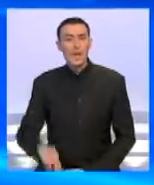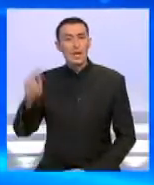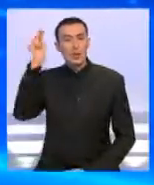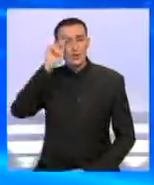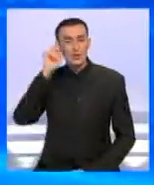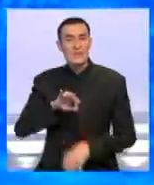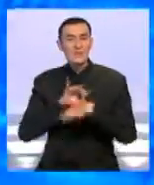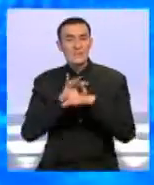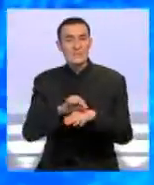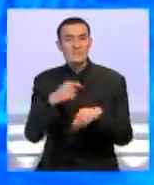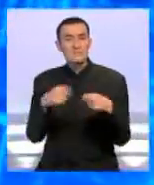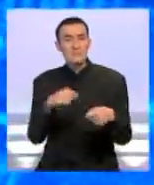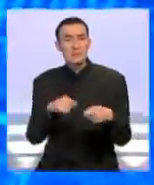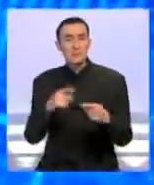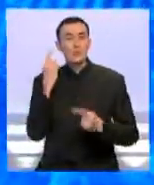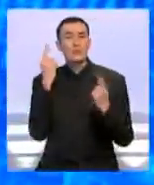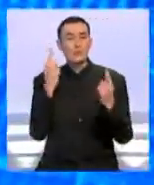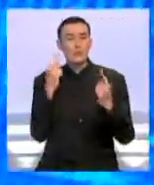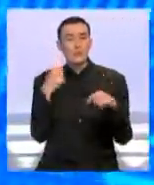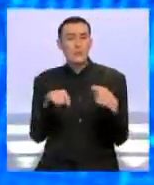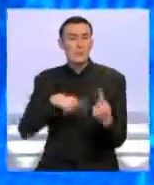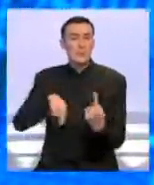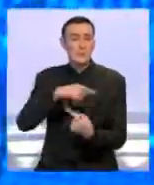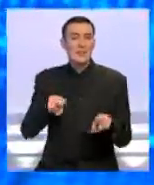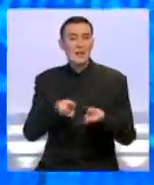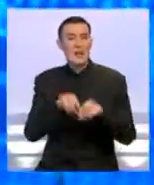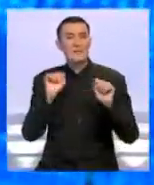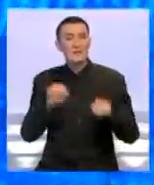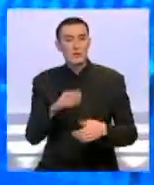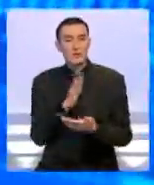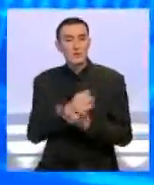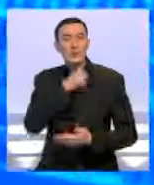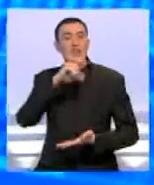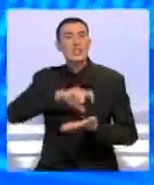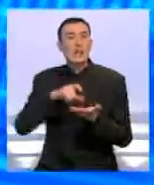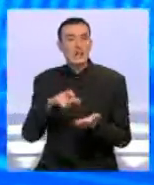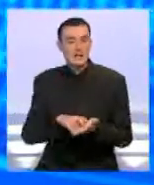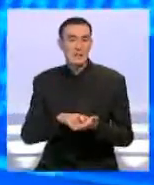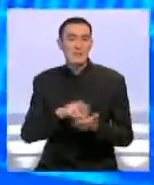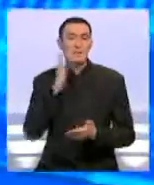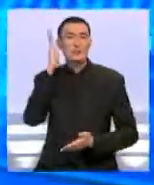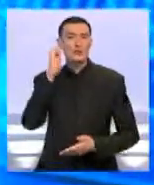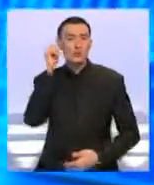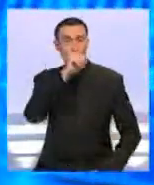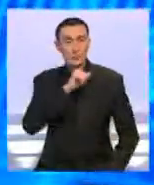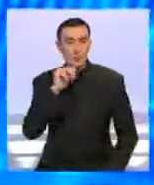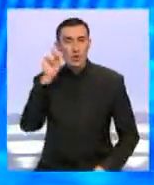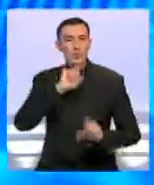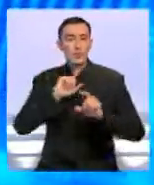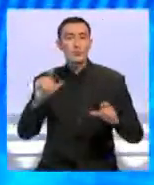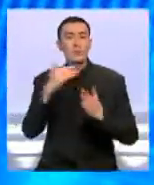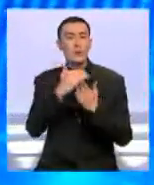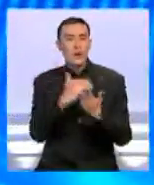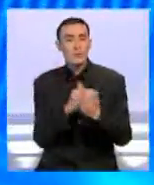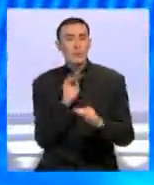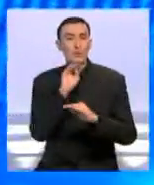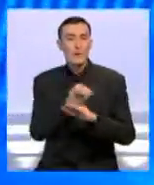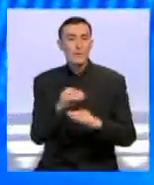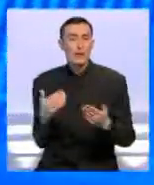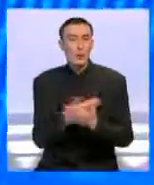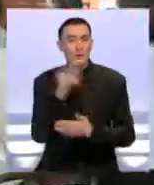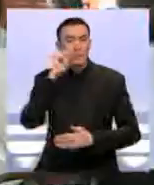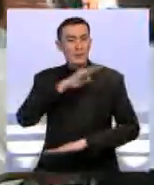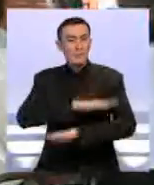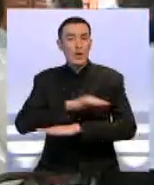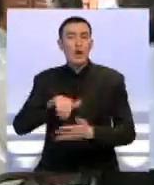Научиться ведению бизнеса у известных предпринимателей. Такая вот возможность появится у старшеклассников уже в будущем году. В школьную программу добавится новый